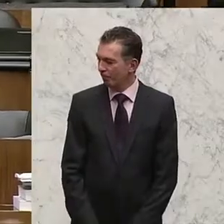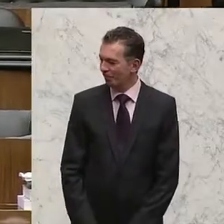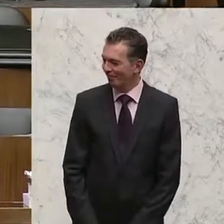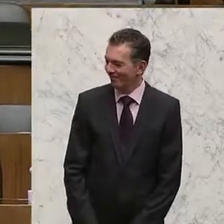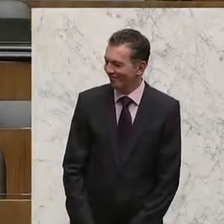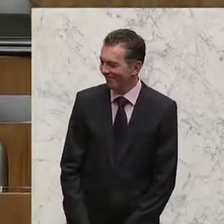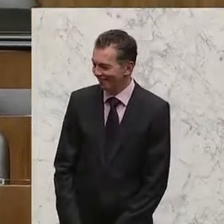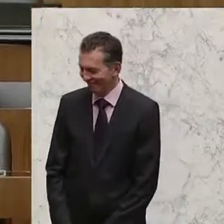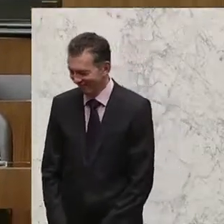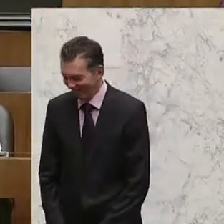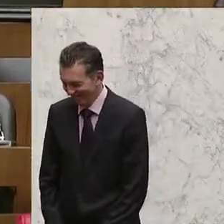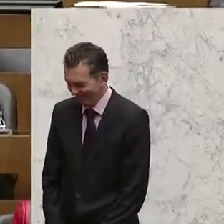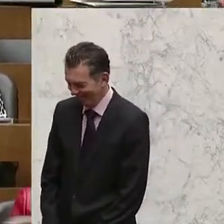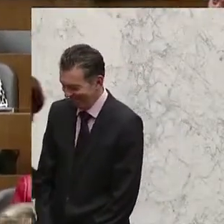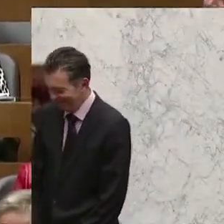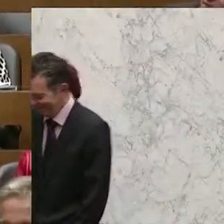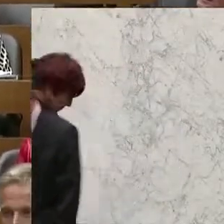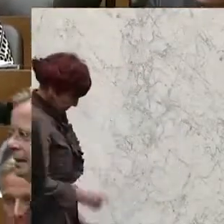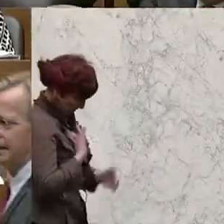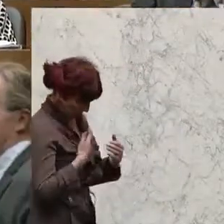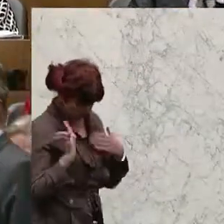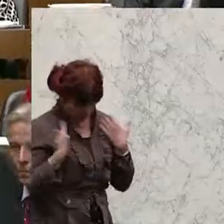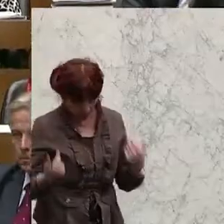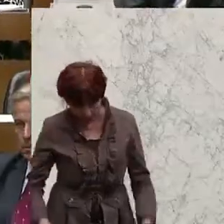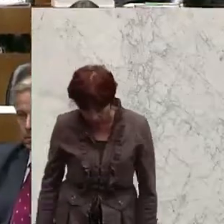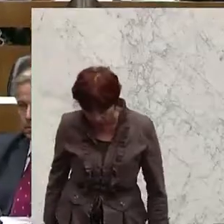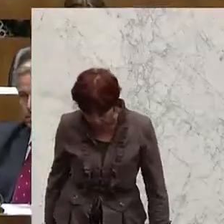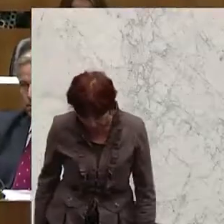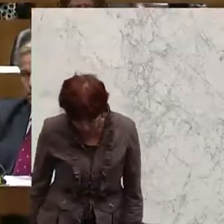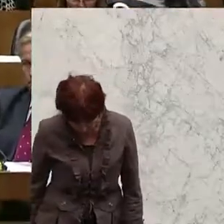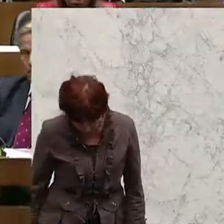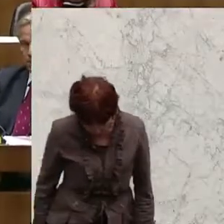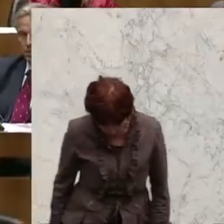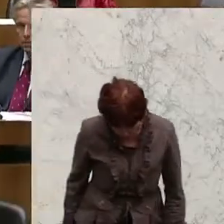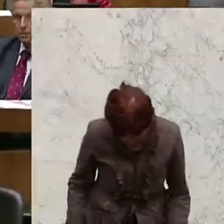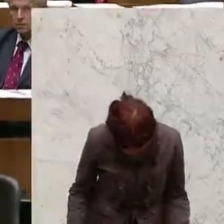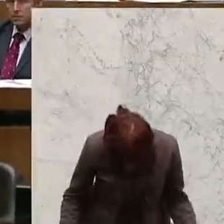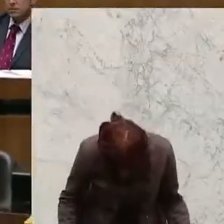Die Freiheitlichen würden als Hetzer dargestellt sein, tatsächlich aber die Realisten